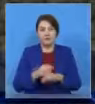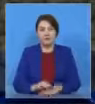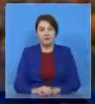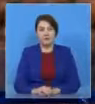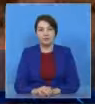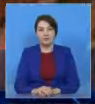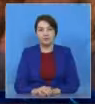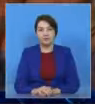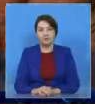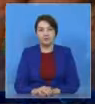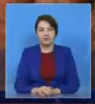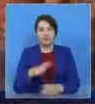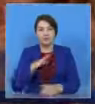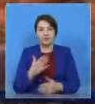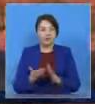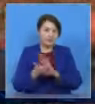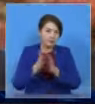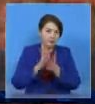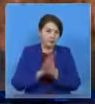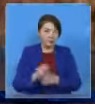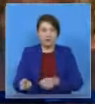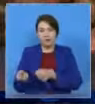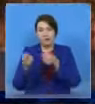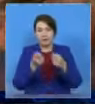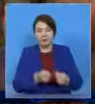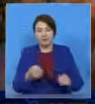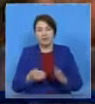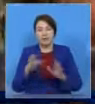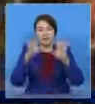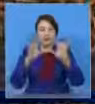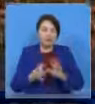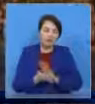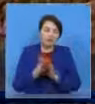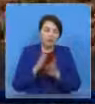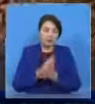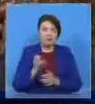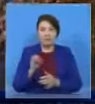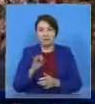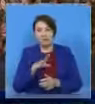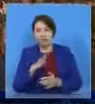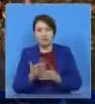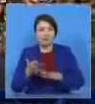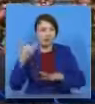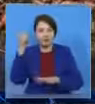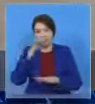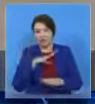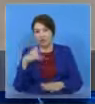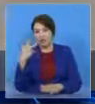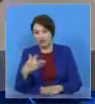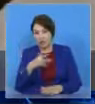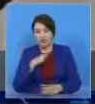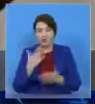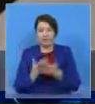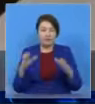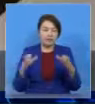Чистый картофель. Отметим, что договор на поставку продукции был заключен с одним местным поставщиком овощей. В прошлом году их было три. Но одна